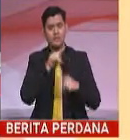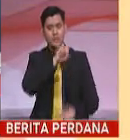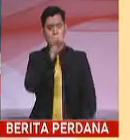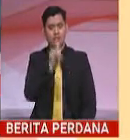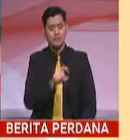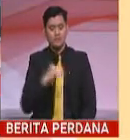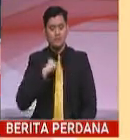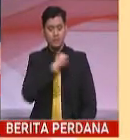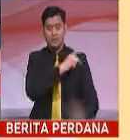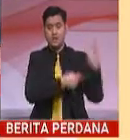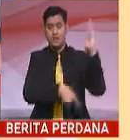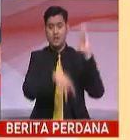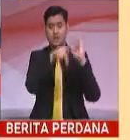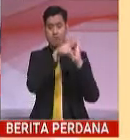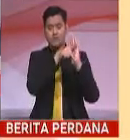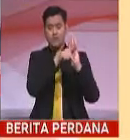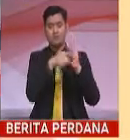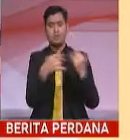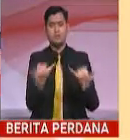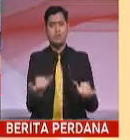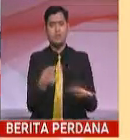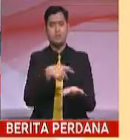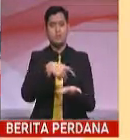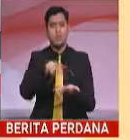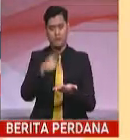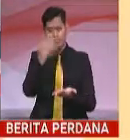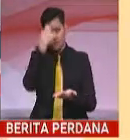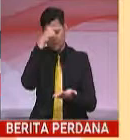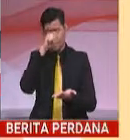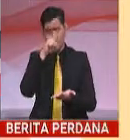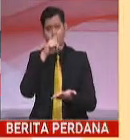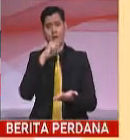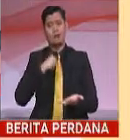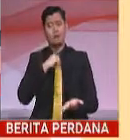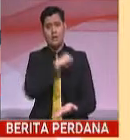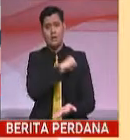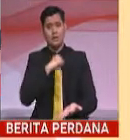Setakat ini jumlah pampasan yang telah dibayar kepada pemegang polisi ialah sebanyak